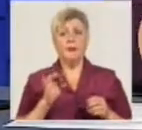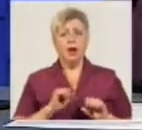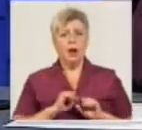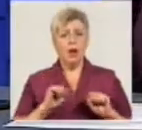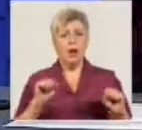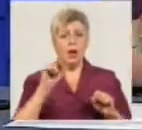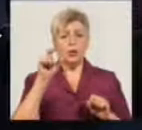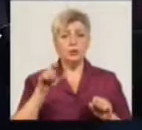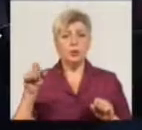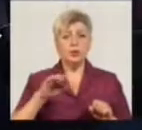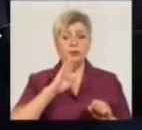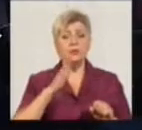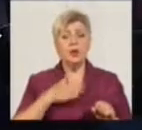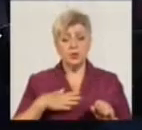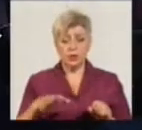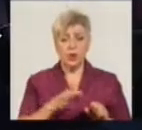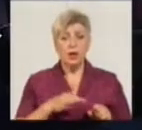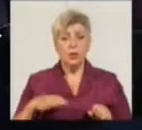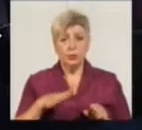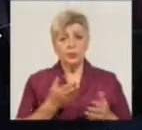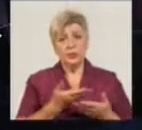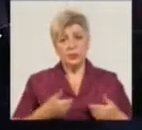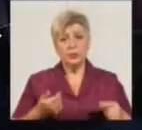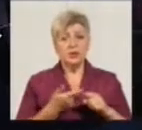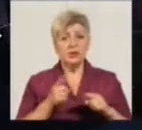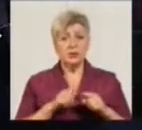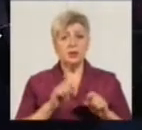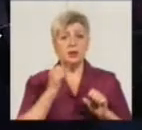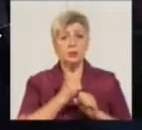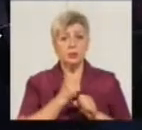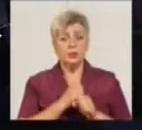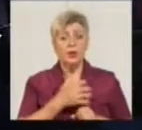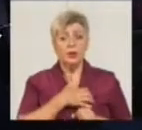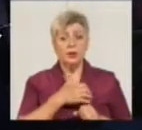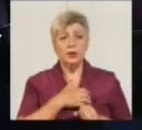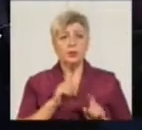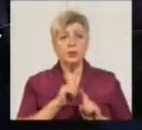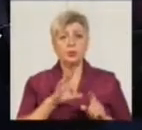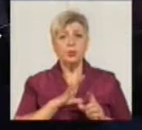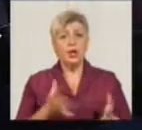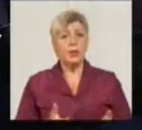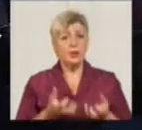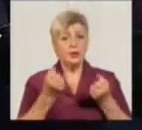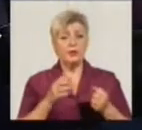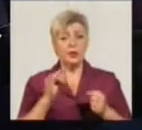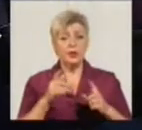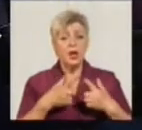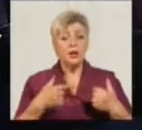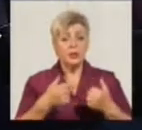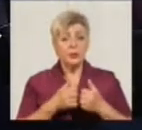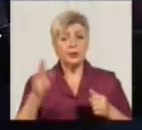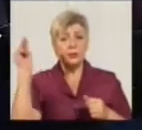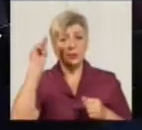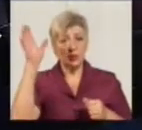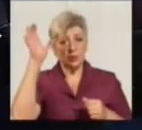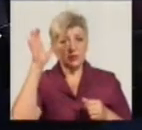героїв нашої області. Ми це робимо. Але хотілося б, щоб була підтримка і департаменту освіти, і